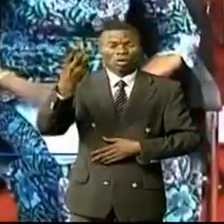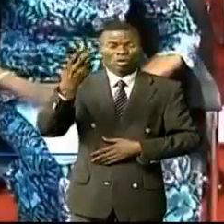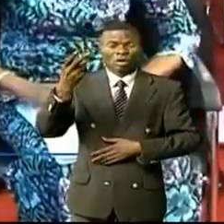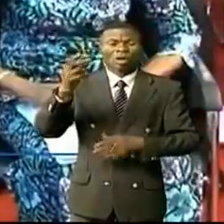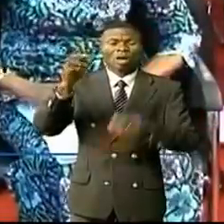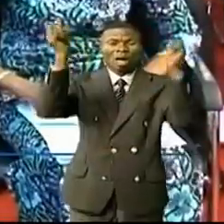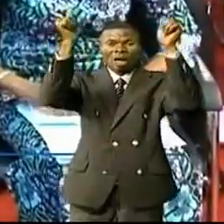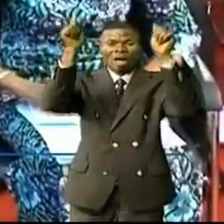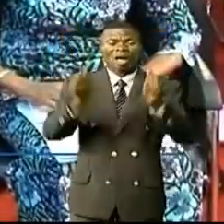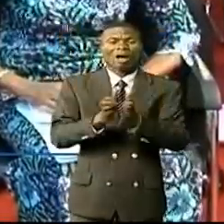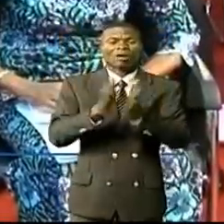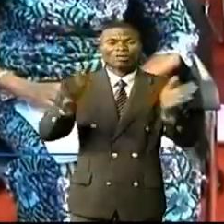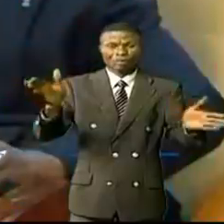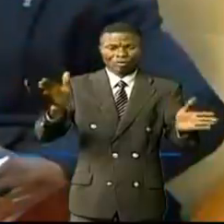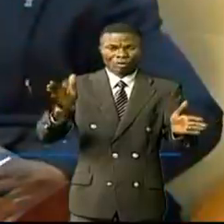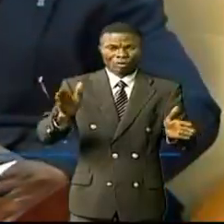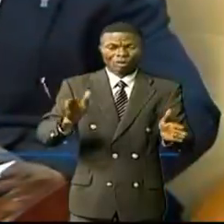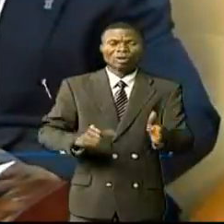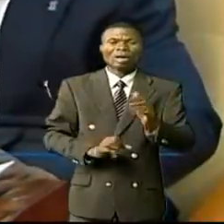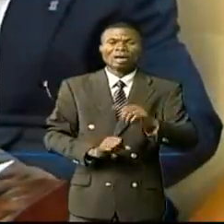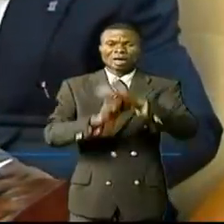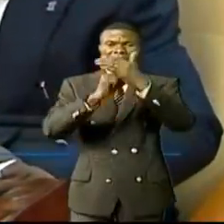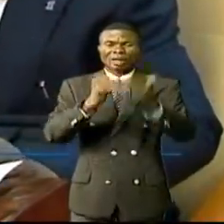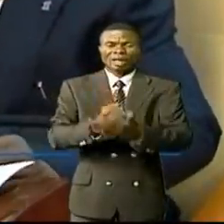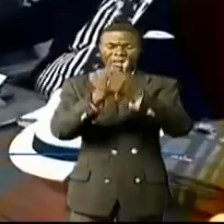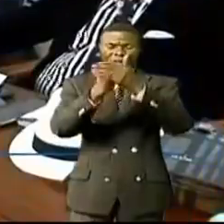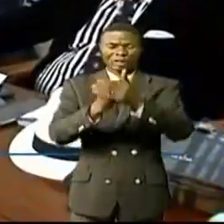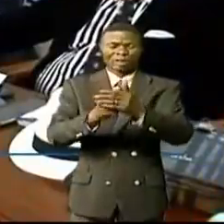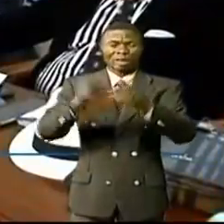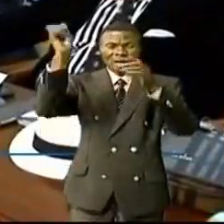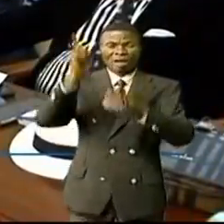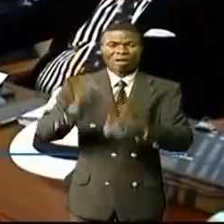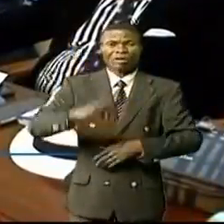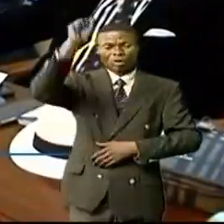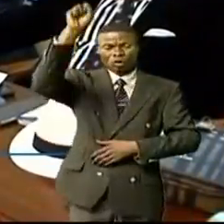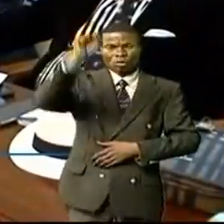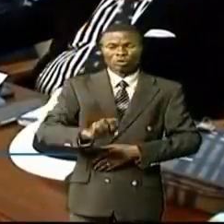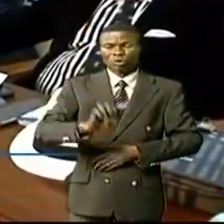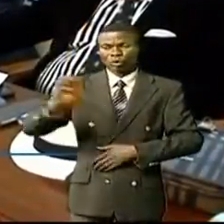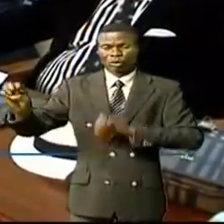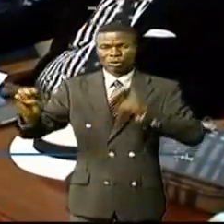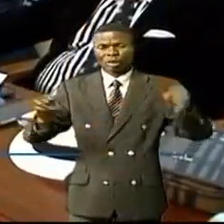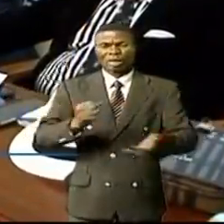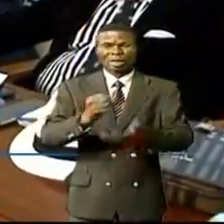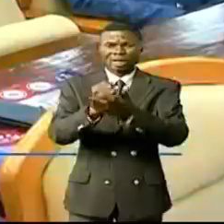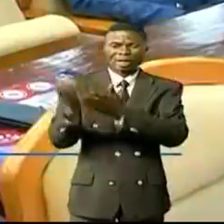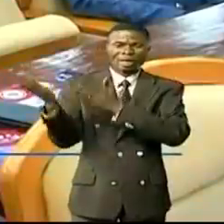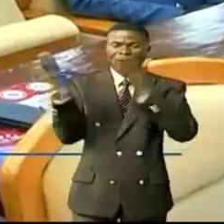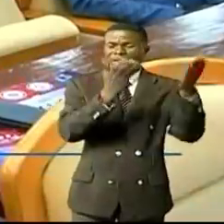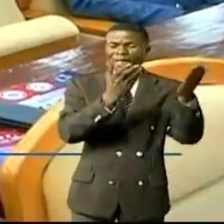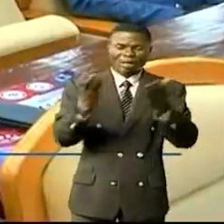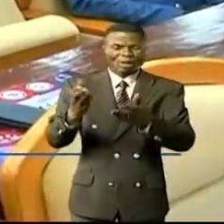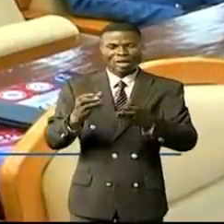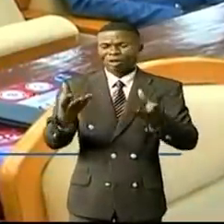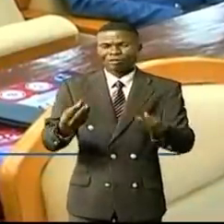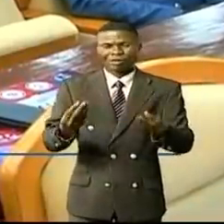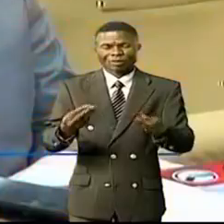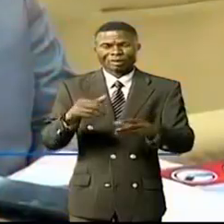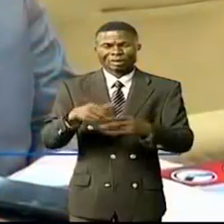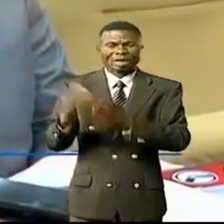qui vise à relier l'Afrique du Nord au Sud et de l'Est à l'Ouest afin de faciliter les échanges culturels et